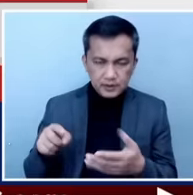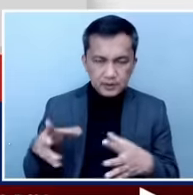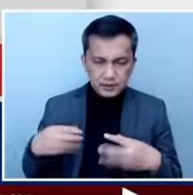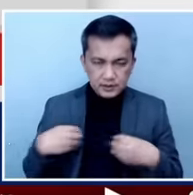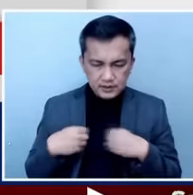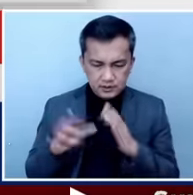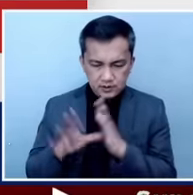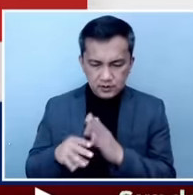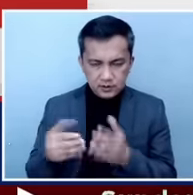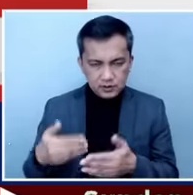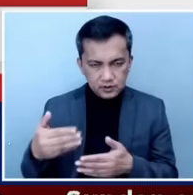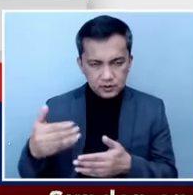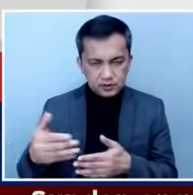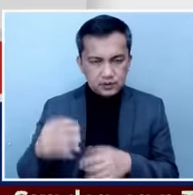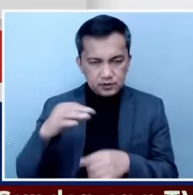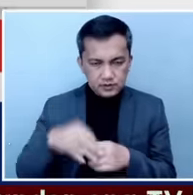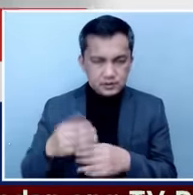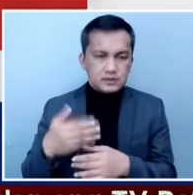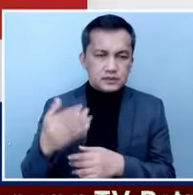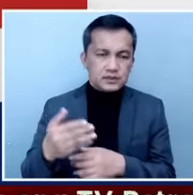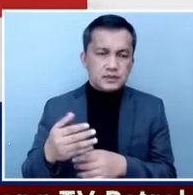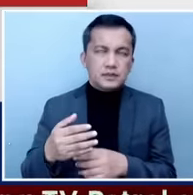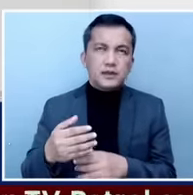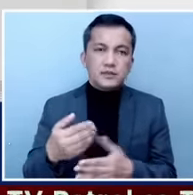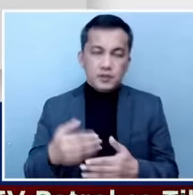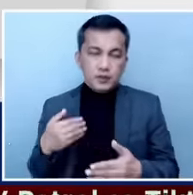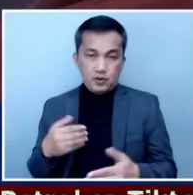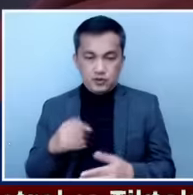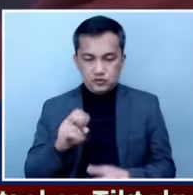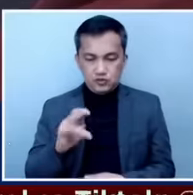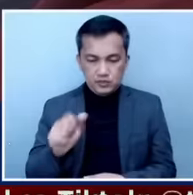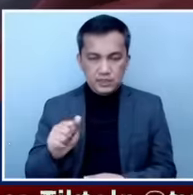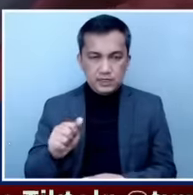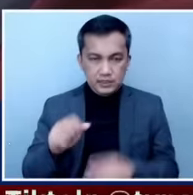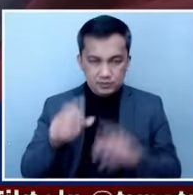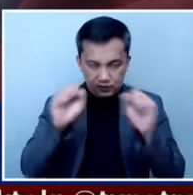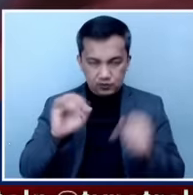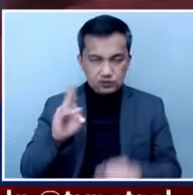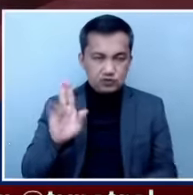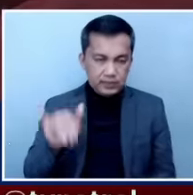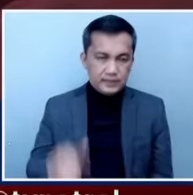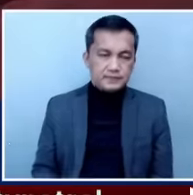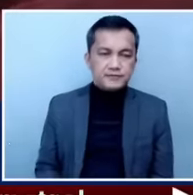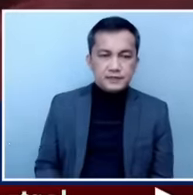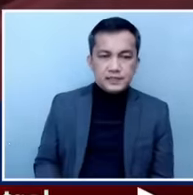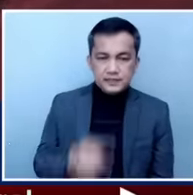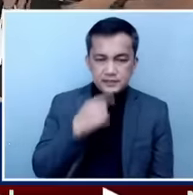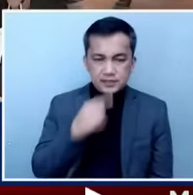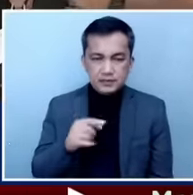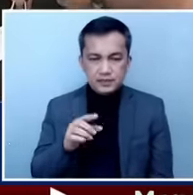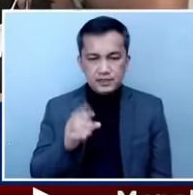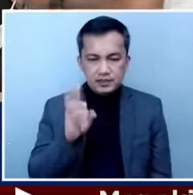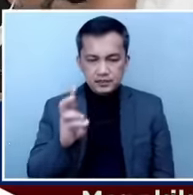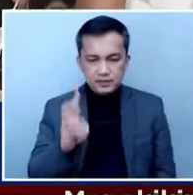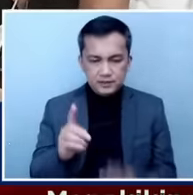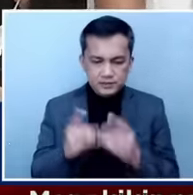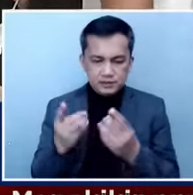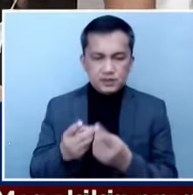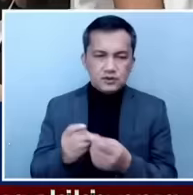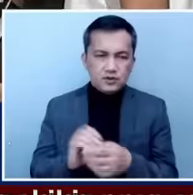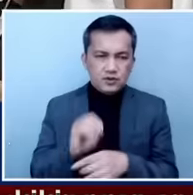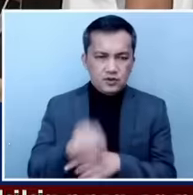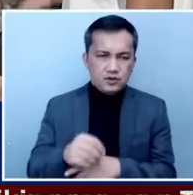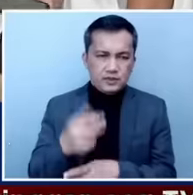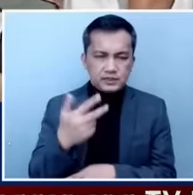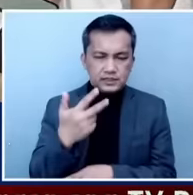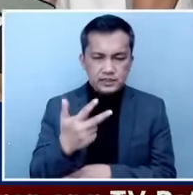sa plebisito bago ang susunod na State of the Nation address ng Pangulo sa Hulyo. Ani Salceda, may 60 distrito na sobra-sobra pa sa 3%